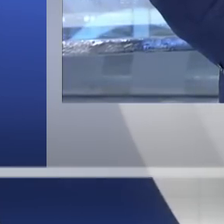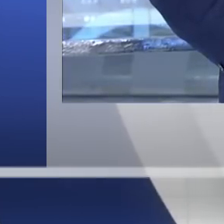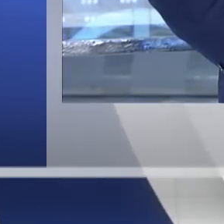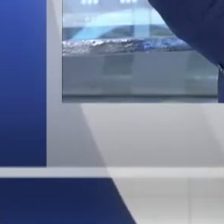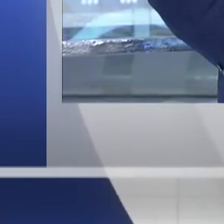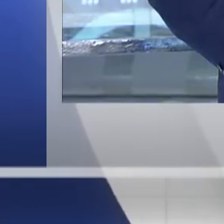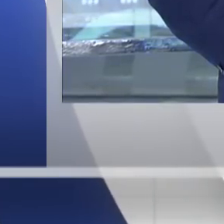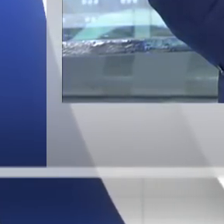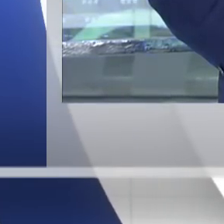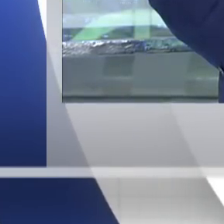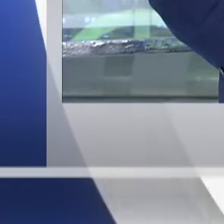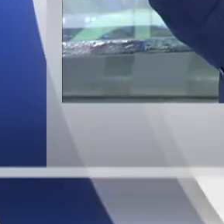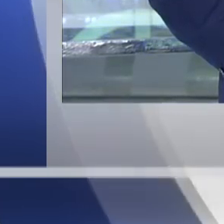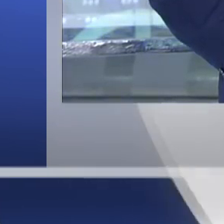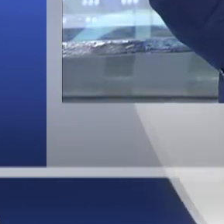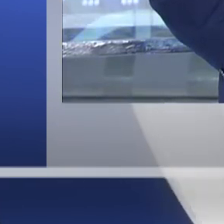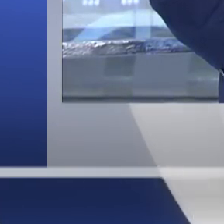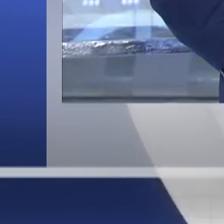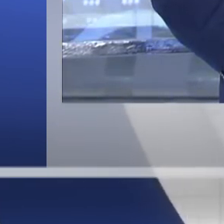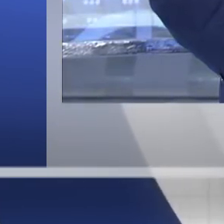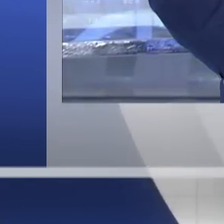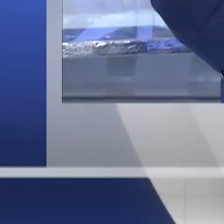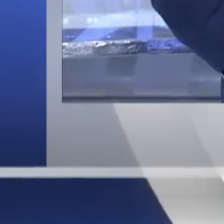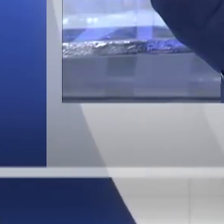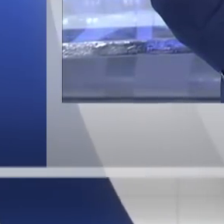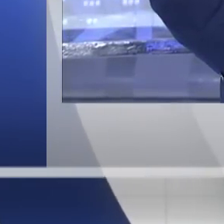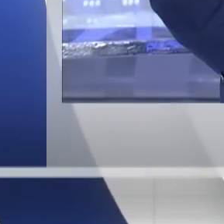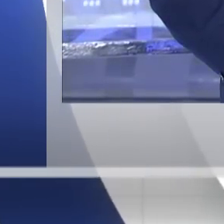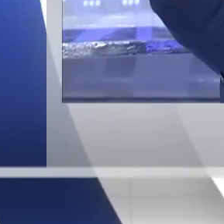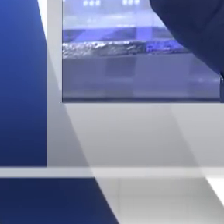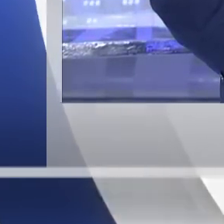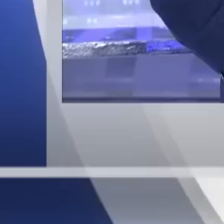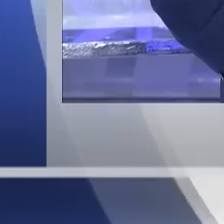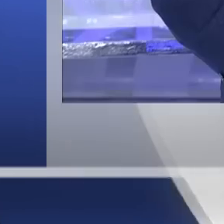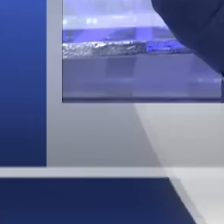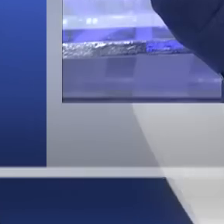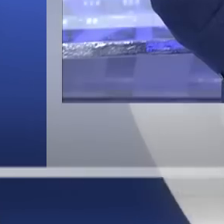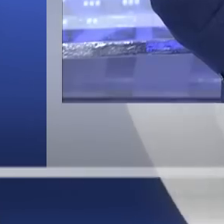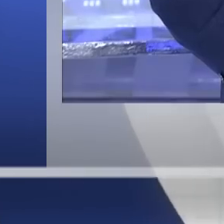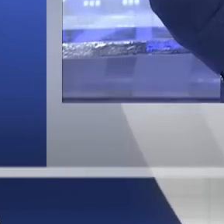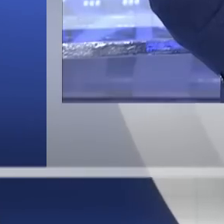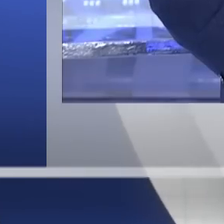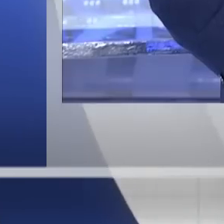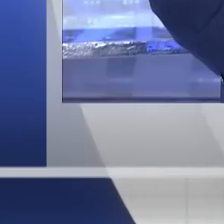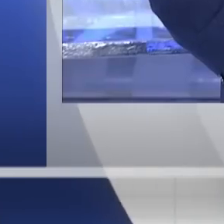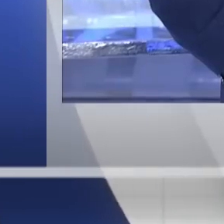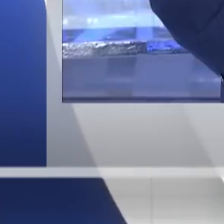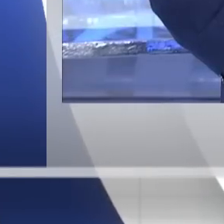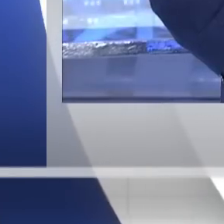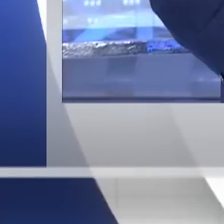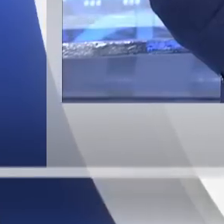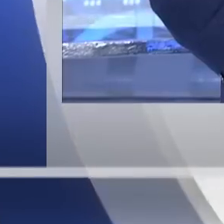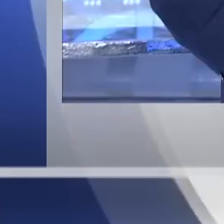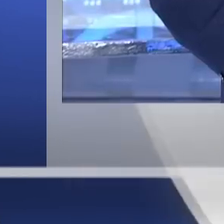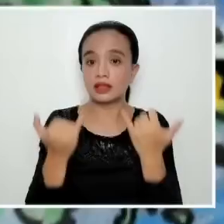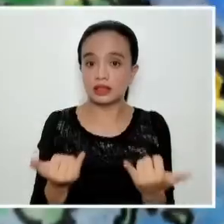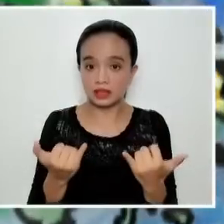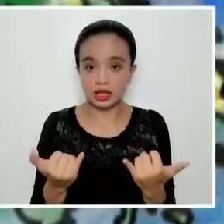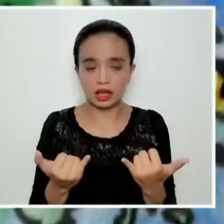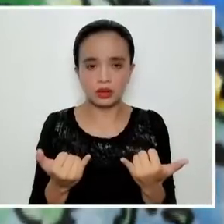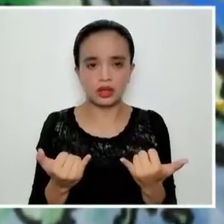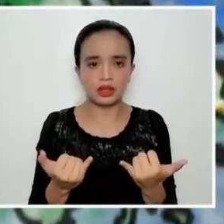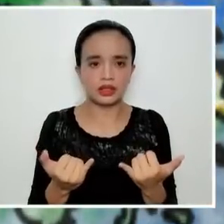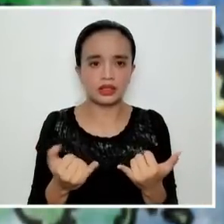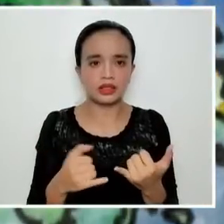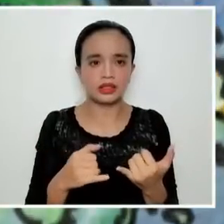Ariel, makakaasa pa ba tayo ng malakas na habagat na magdadala ng pag-ulan? Kabayan, sa ngayon, medyo hihina itong